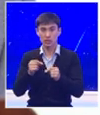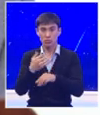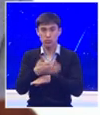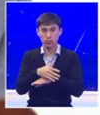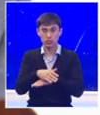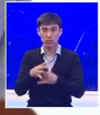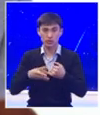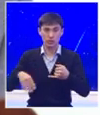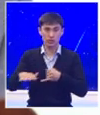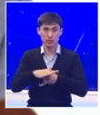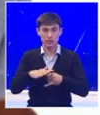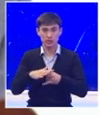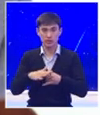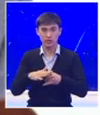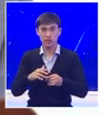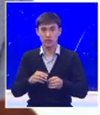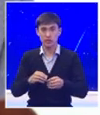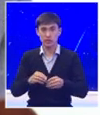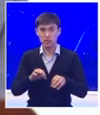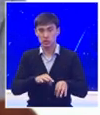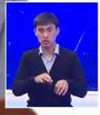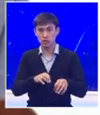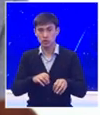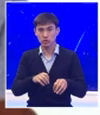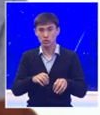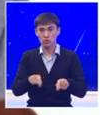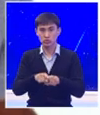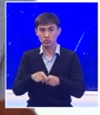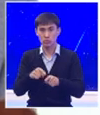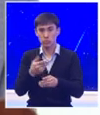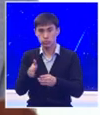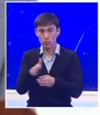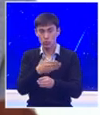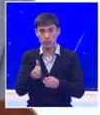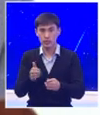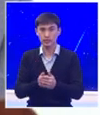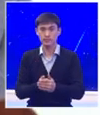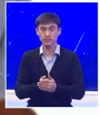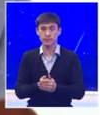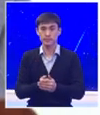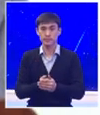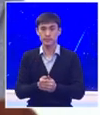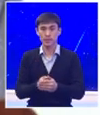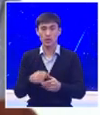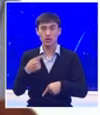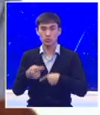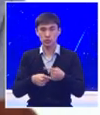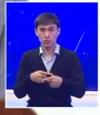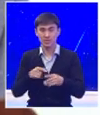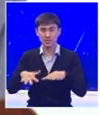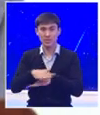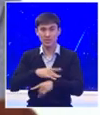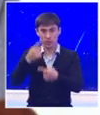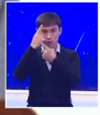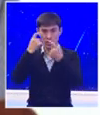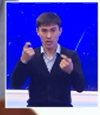жерлеріңізді шығару мәселесінде өстіп жаңағыдай майдалап бөлуіңіз керек. Сонымен жаңағы елге